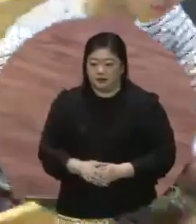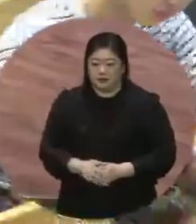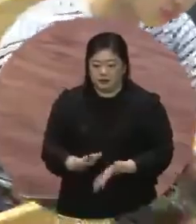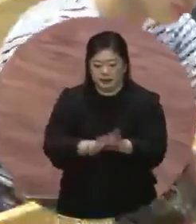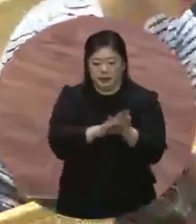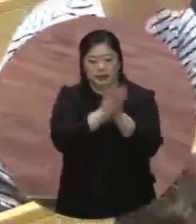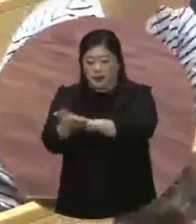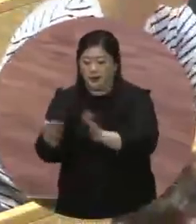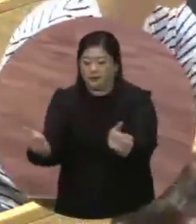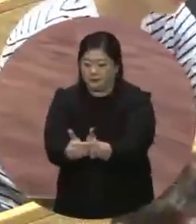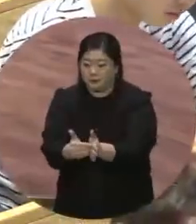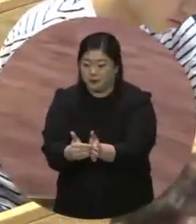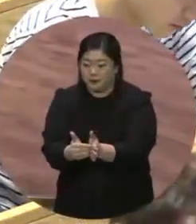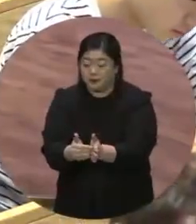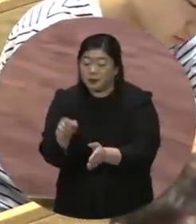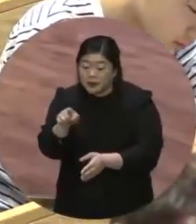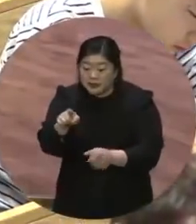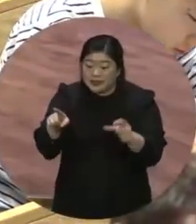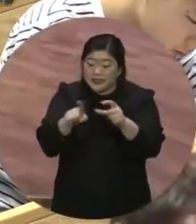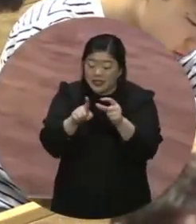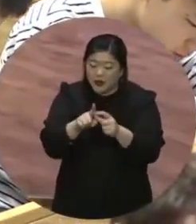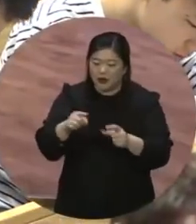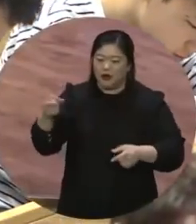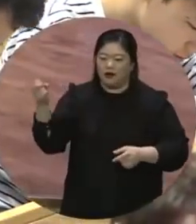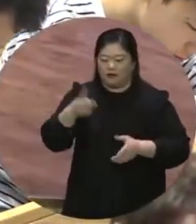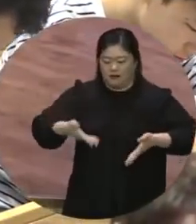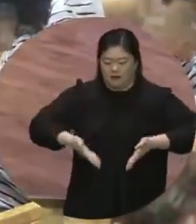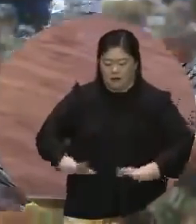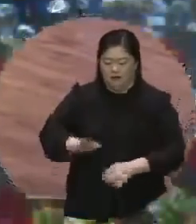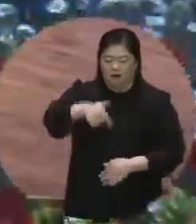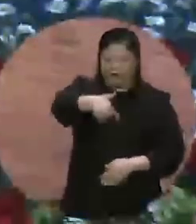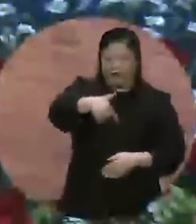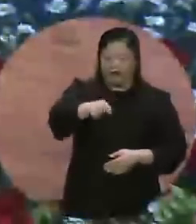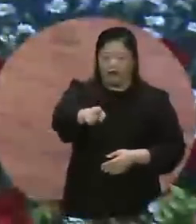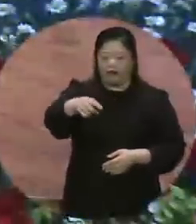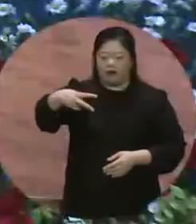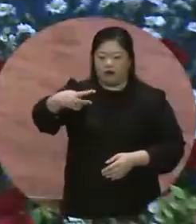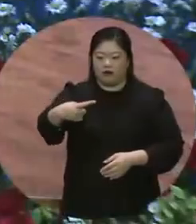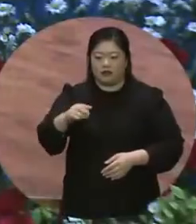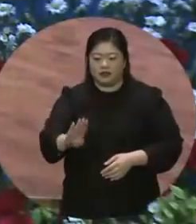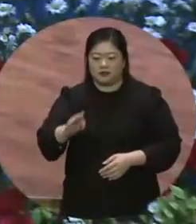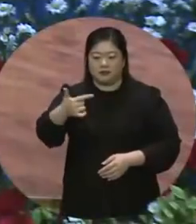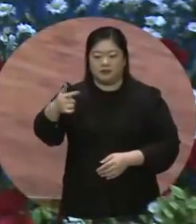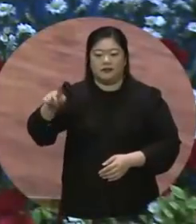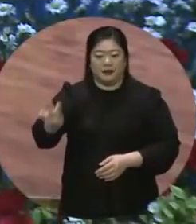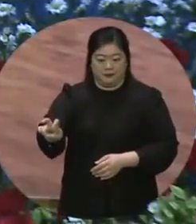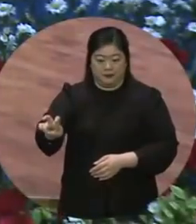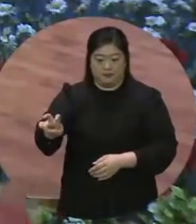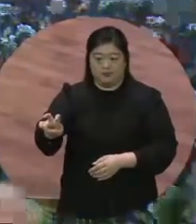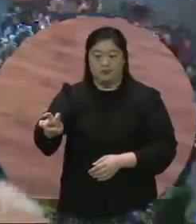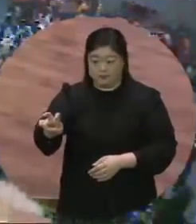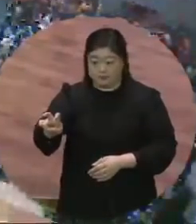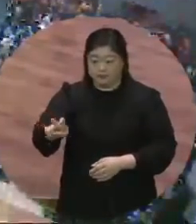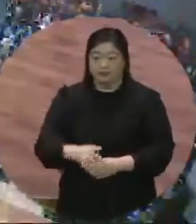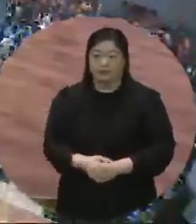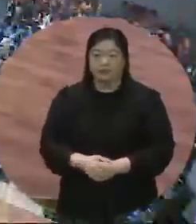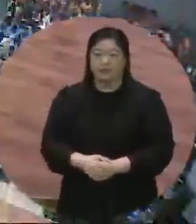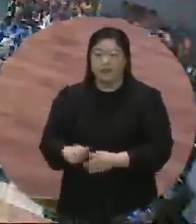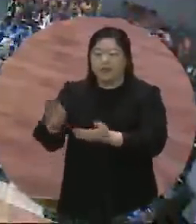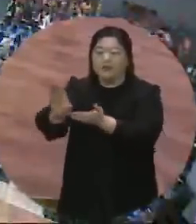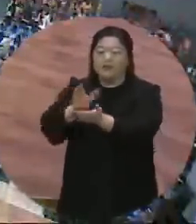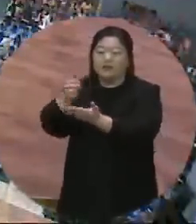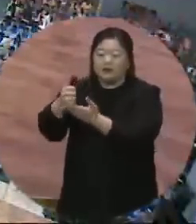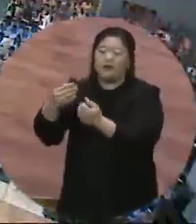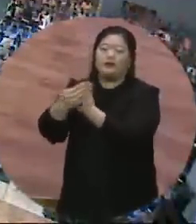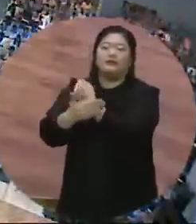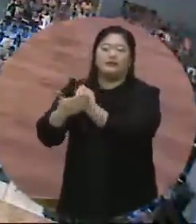바뀌어버립니다. 이걸 거듭남이라 본 어게인 에베소 1장 7절을 보면 우리는 그리스도 안에서 그의 은혜의 풍성함을